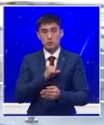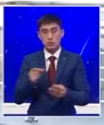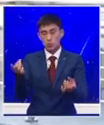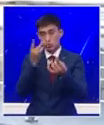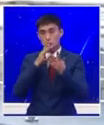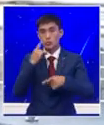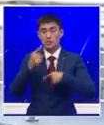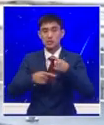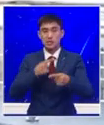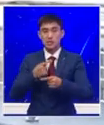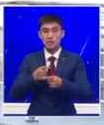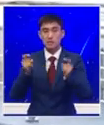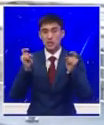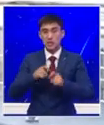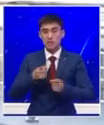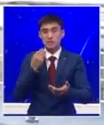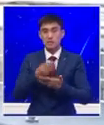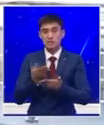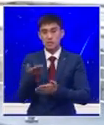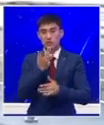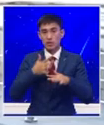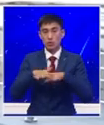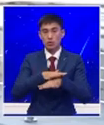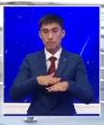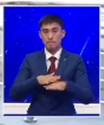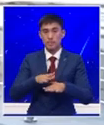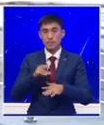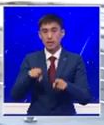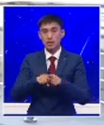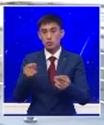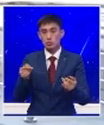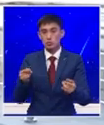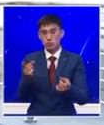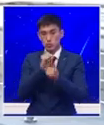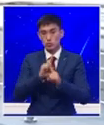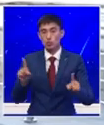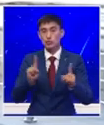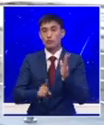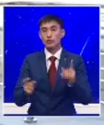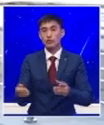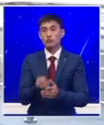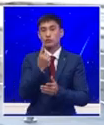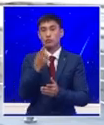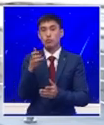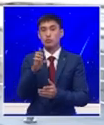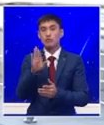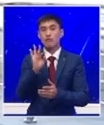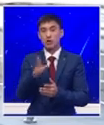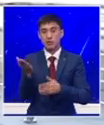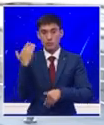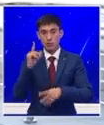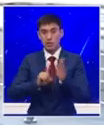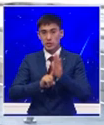культурному наследию и приходящим ценностями нашего народа казахское ювелирное искусство сформировалось ещё в бронзовом веке столетиями